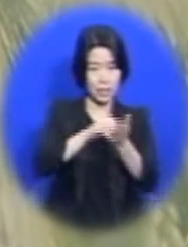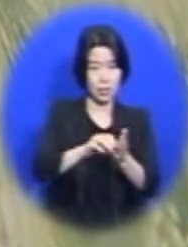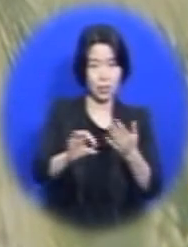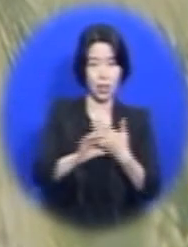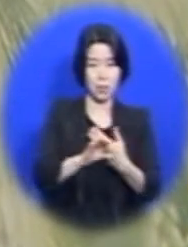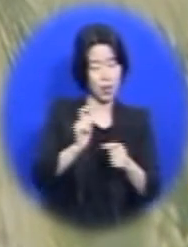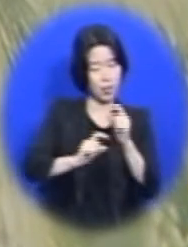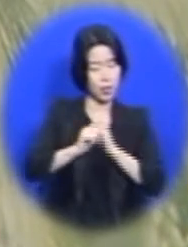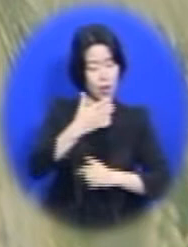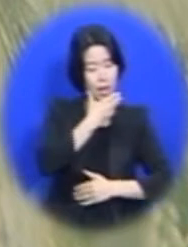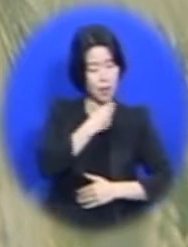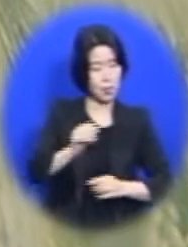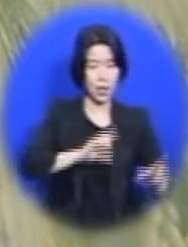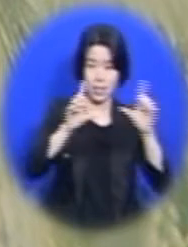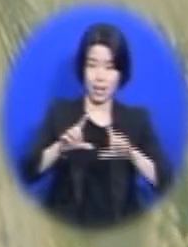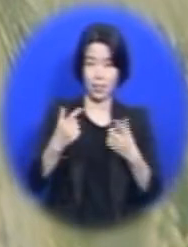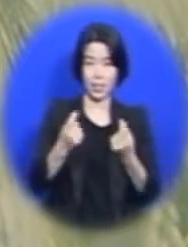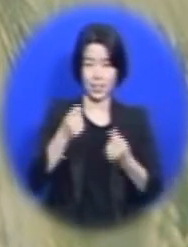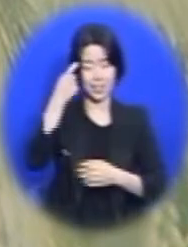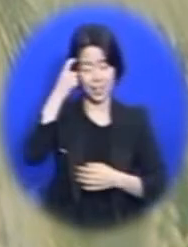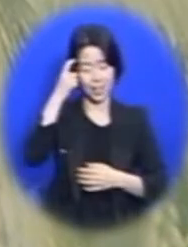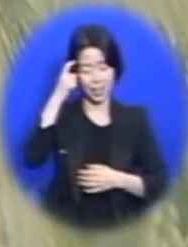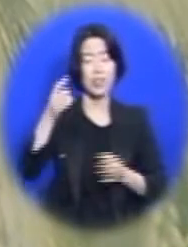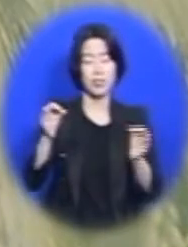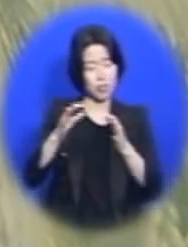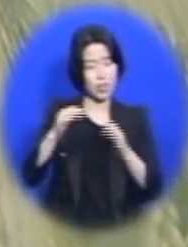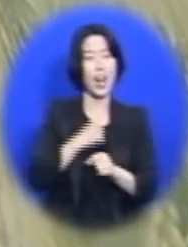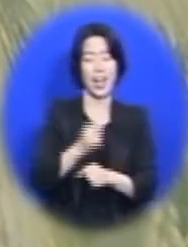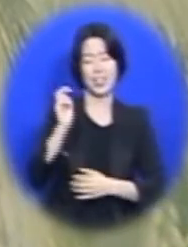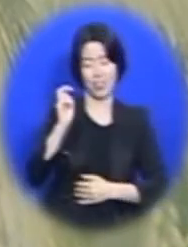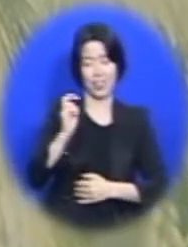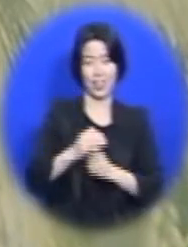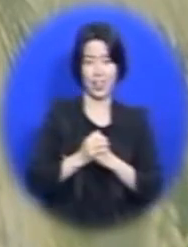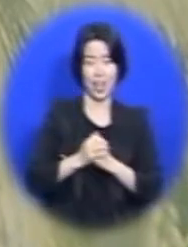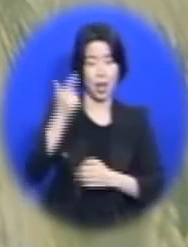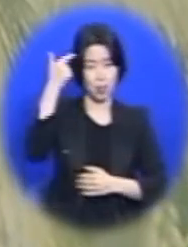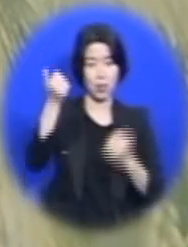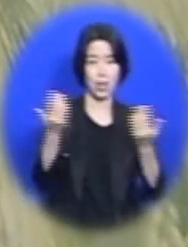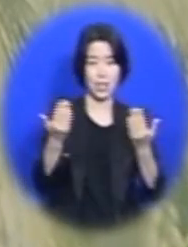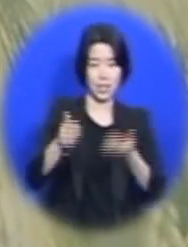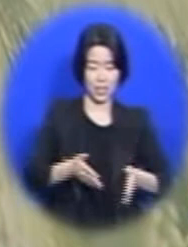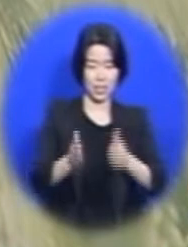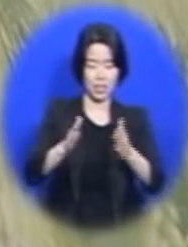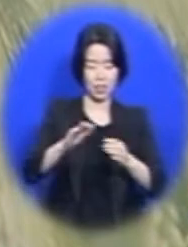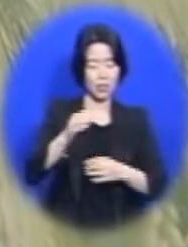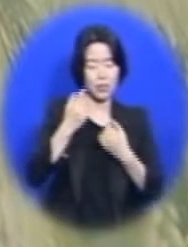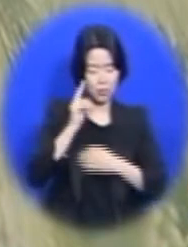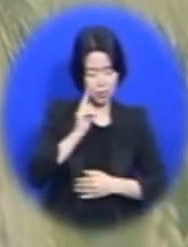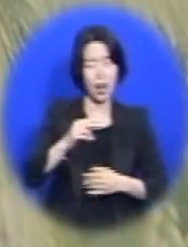더 행복하게 살것 같은 생각을 순간 하셨던 모양입니다. 목회의 길이 워낙